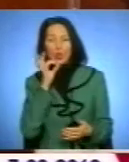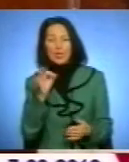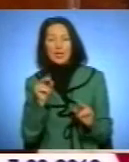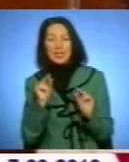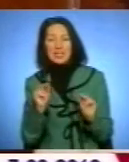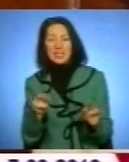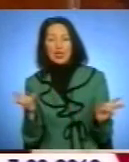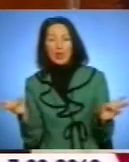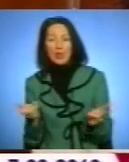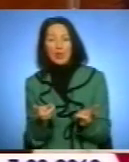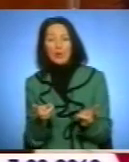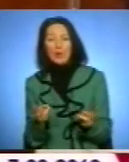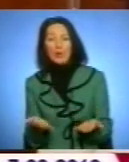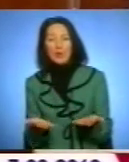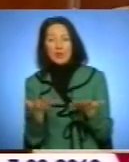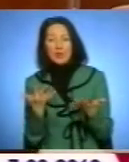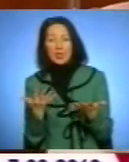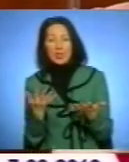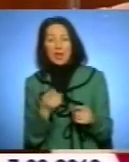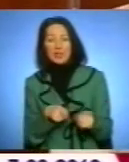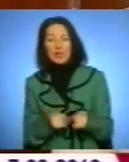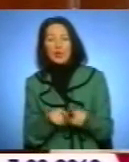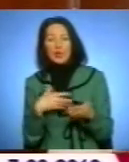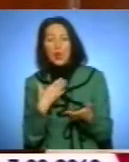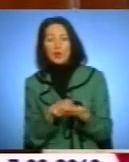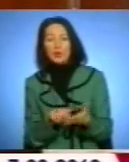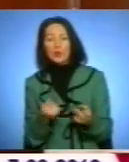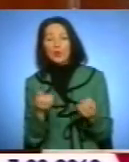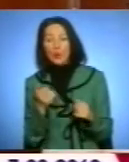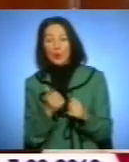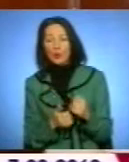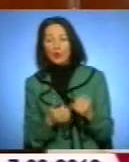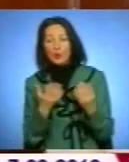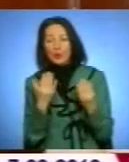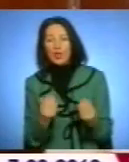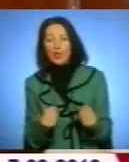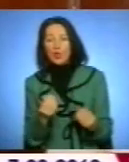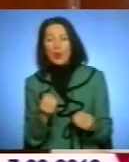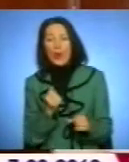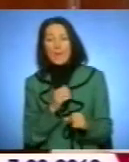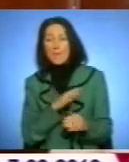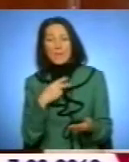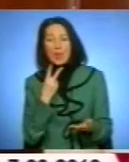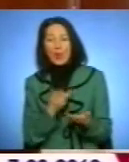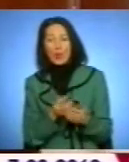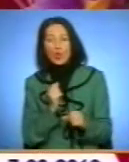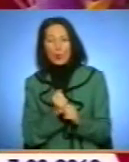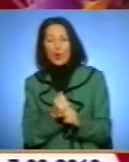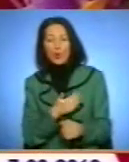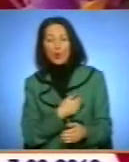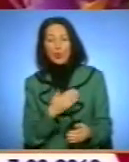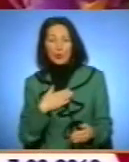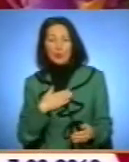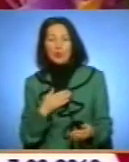признатися, потребуємо визнання за таку свою буденну, таку щоденну, непомітну працю, але ми хочемо, щоб нас визнавали за це.